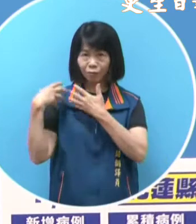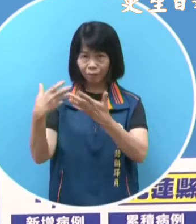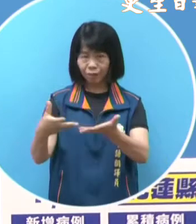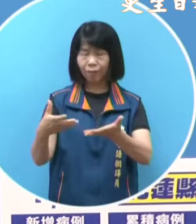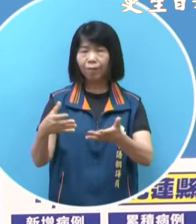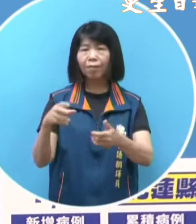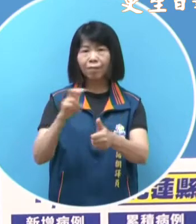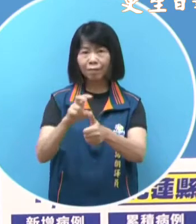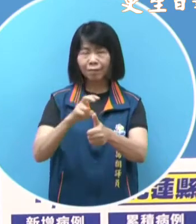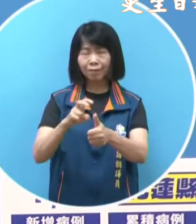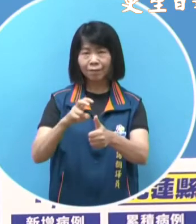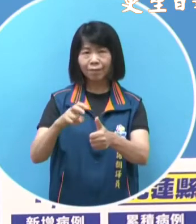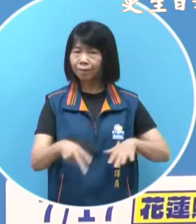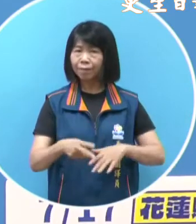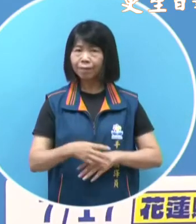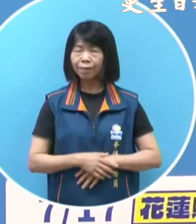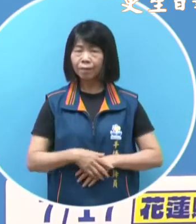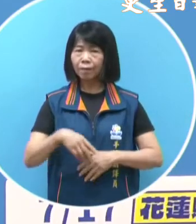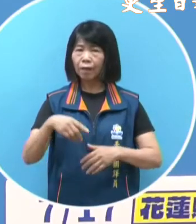专业人员的接种，